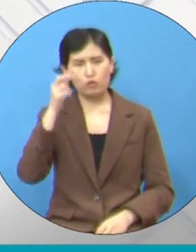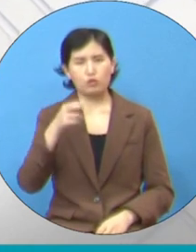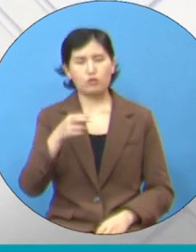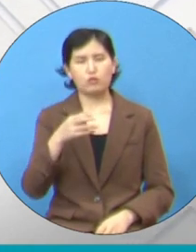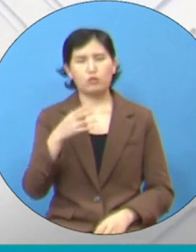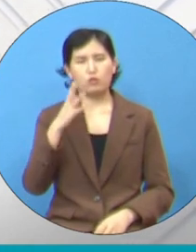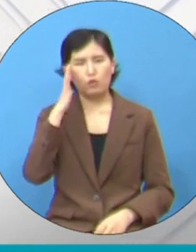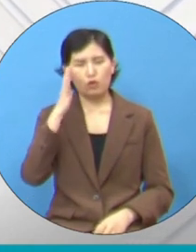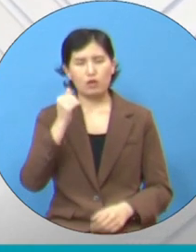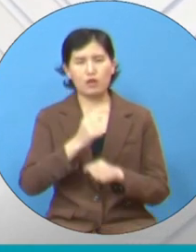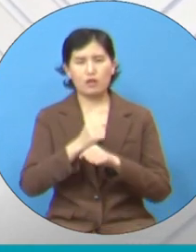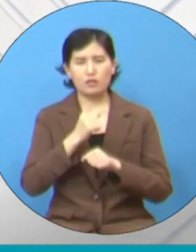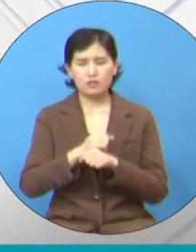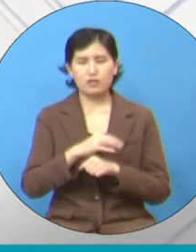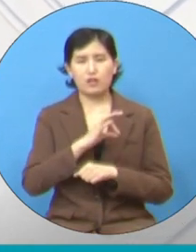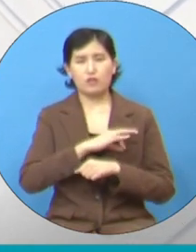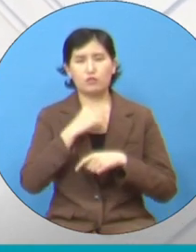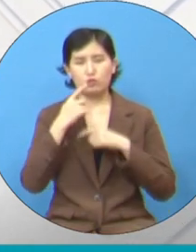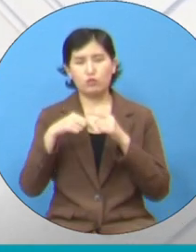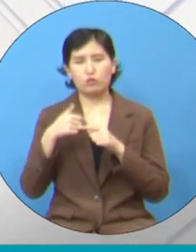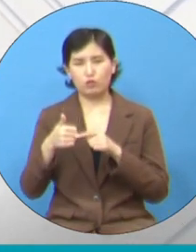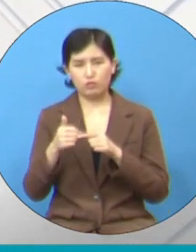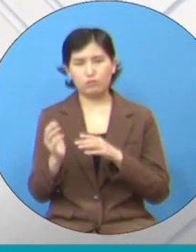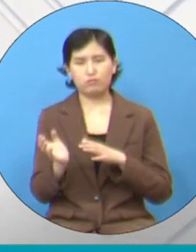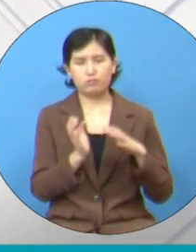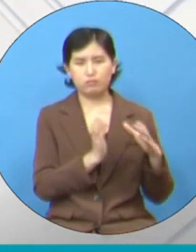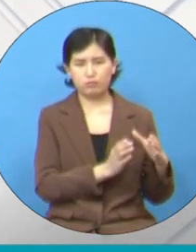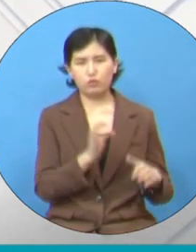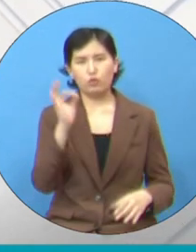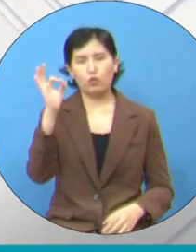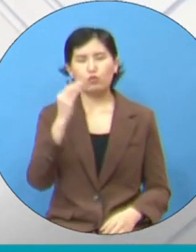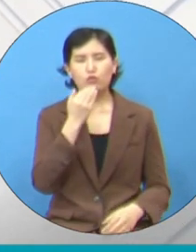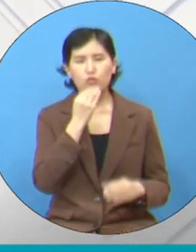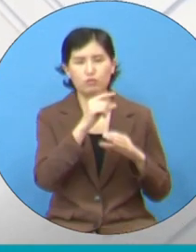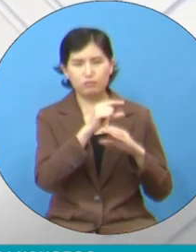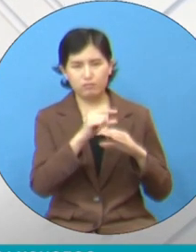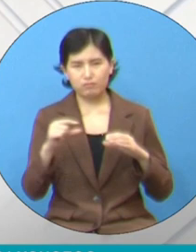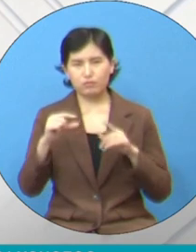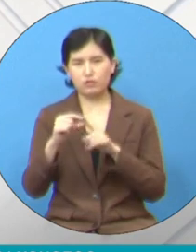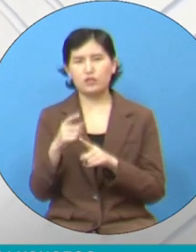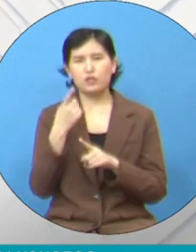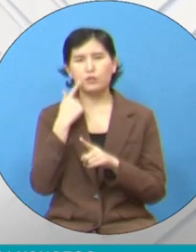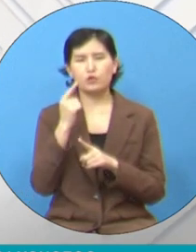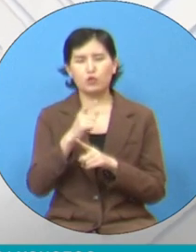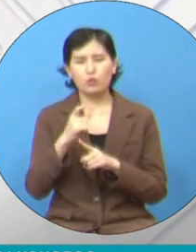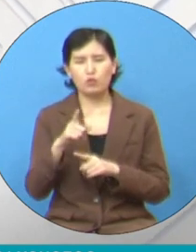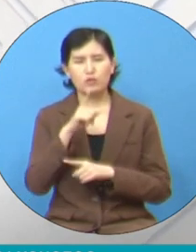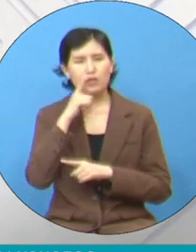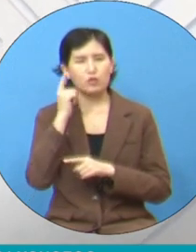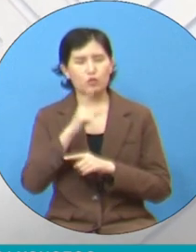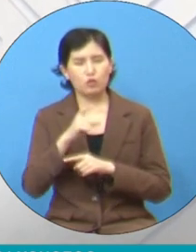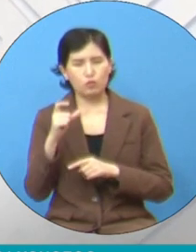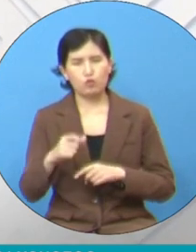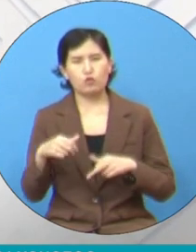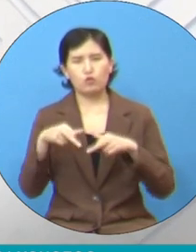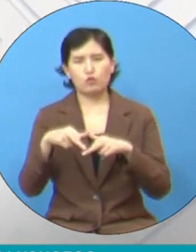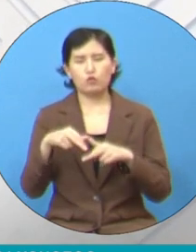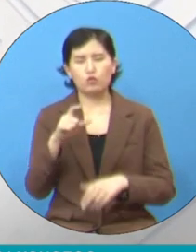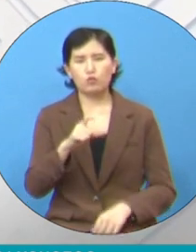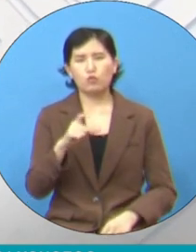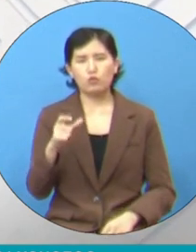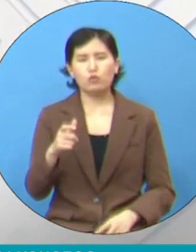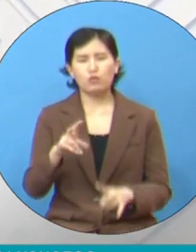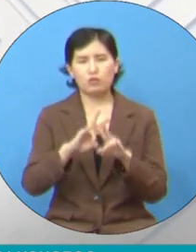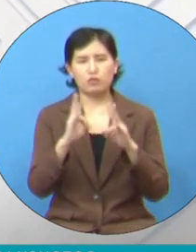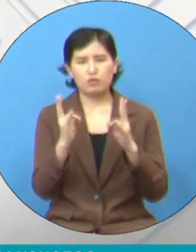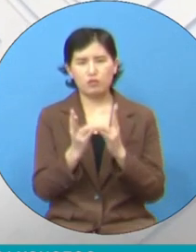шилхүүхний судалгаанд гэж. За мөн одоо тодорхой хувийг нь эмгтээчүүд, залуучууд одоо хөлийн бишлэлд иргэдэх гэх мэт нийгмийн